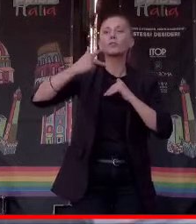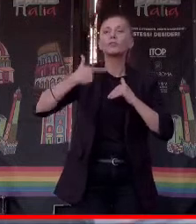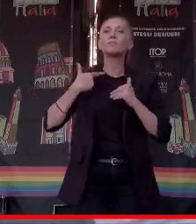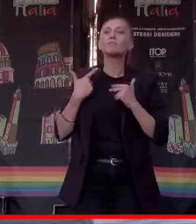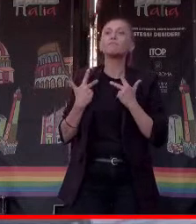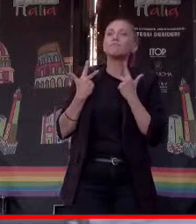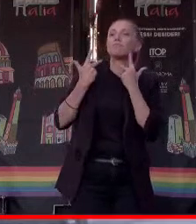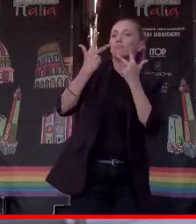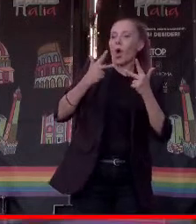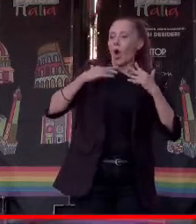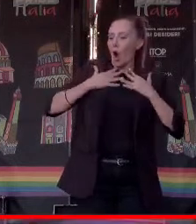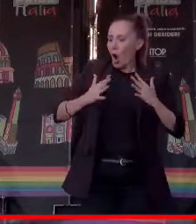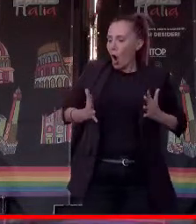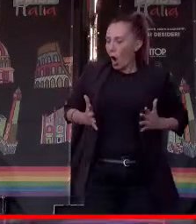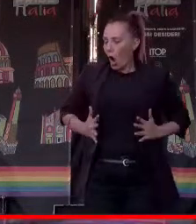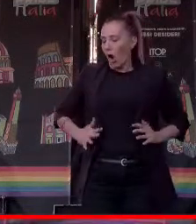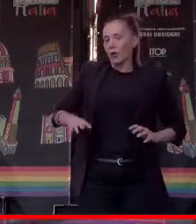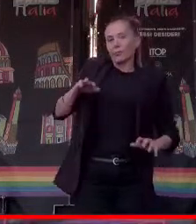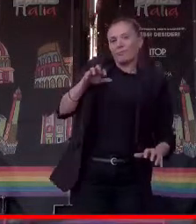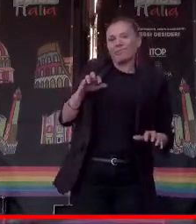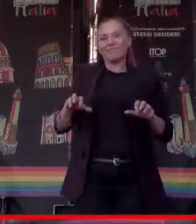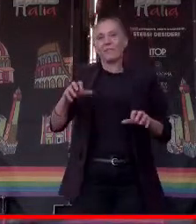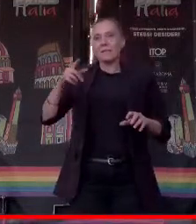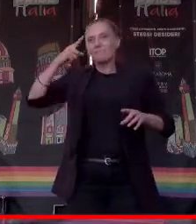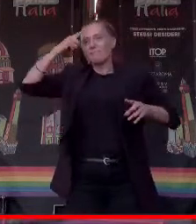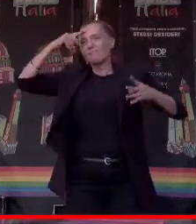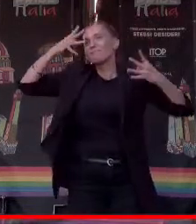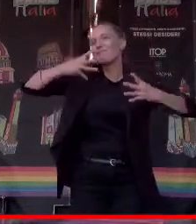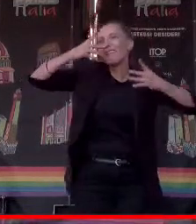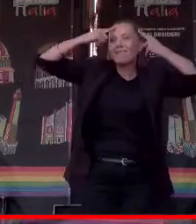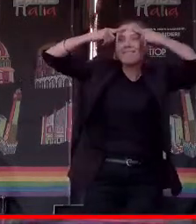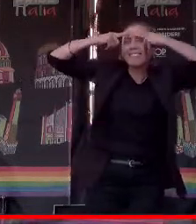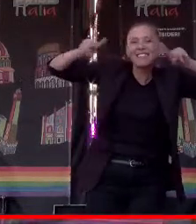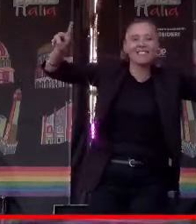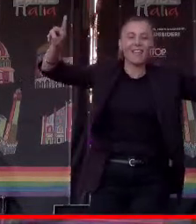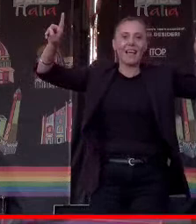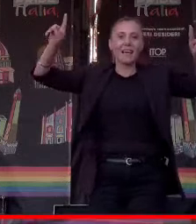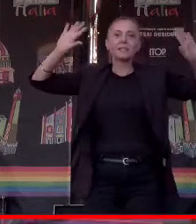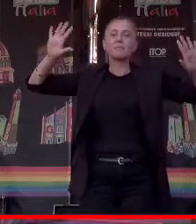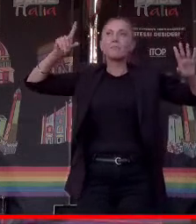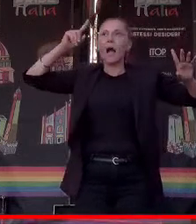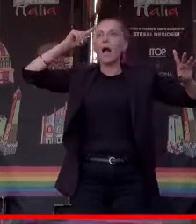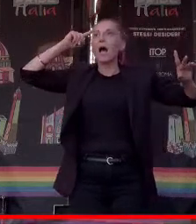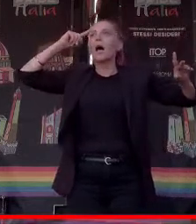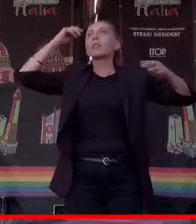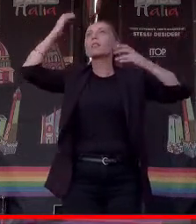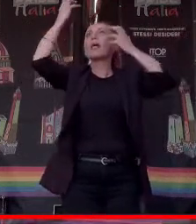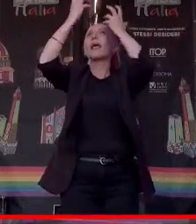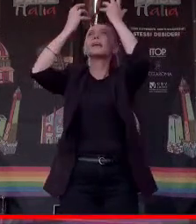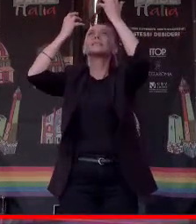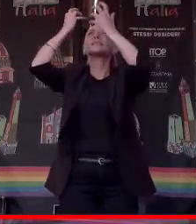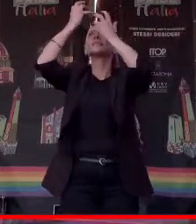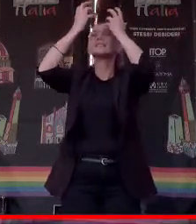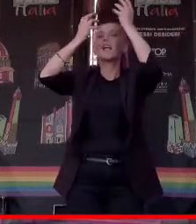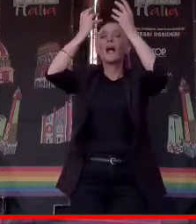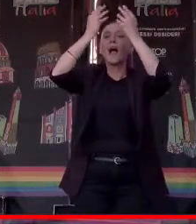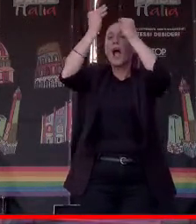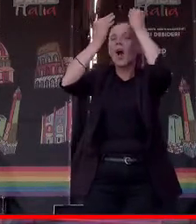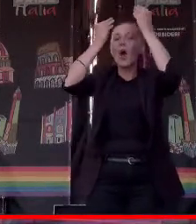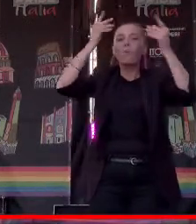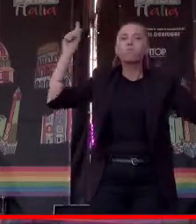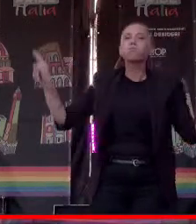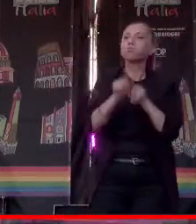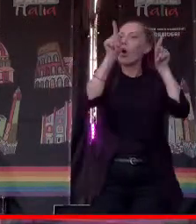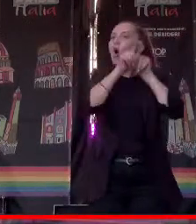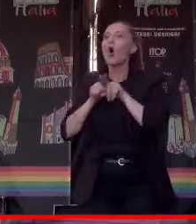conformi, i nostri amici, le nostre menti divergenti, ma soprattutto gli stessi desideri che abbiamo in comune con tutti